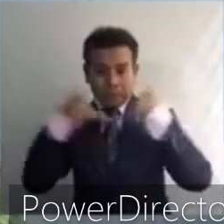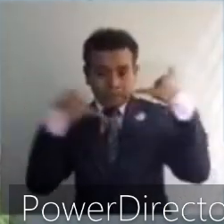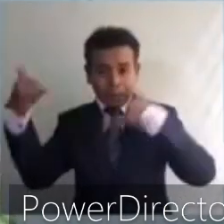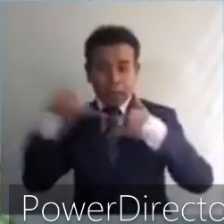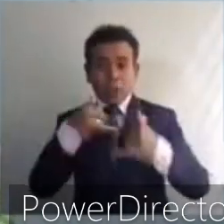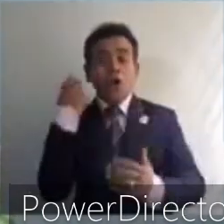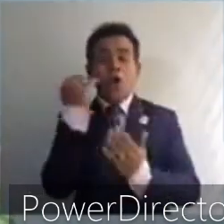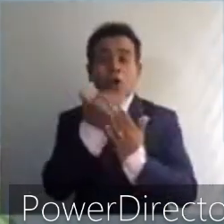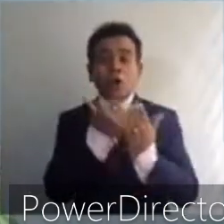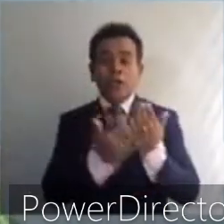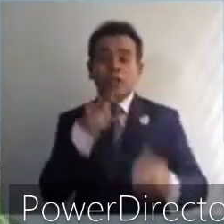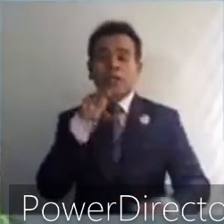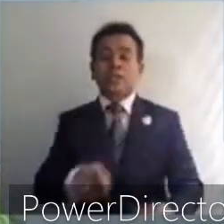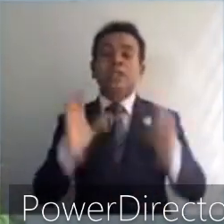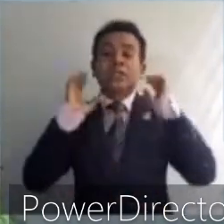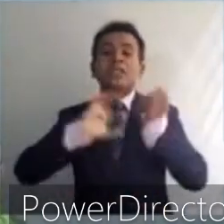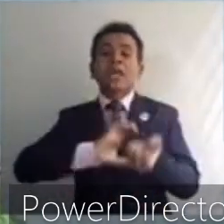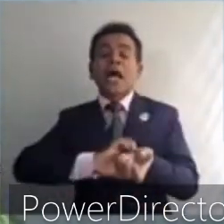1-6263,